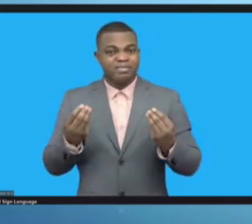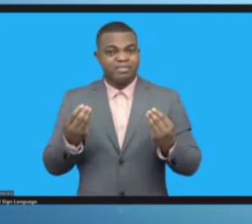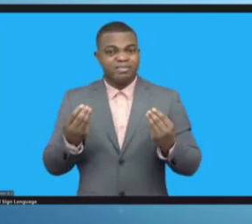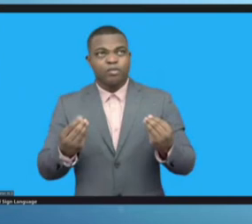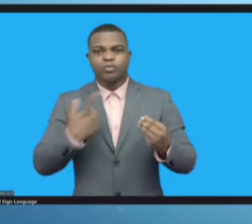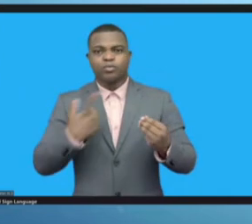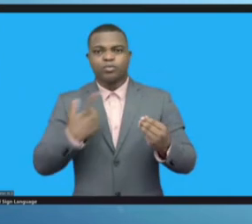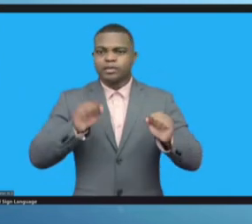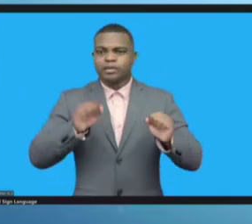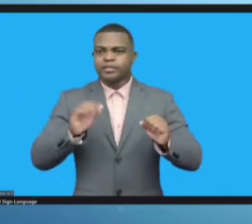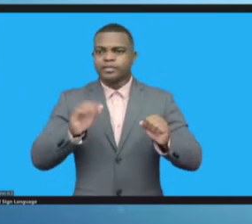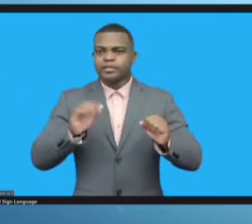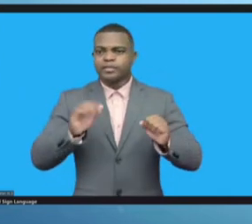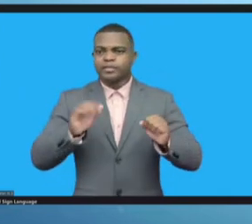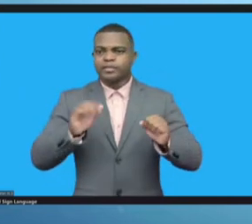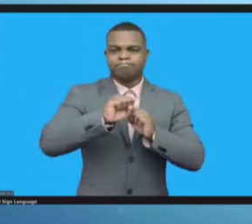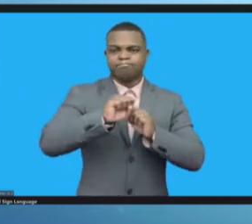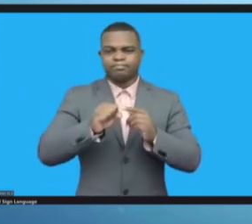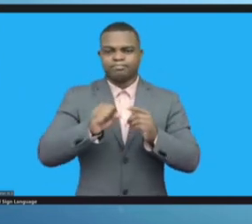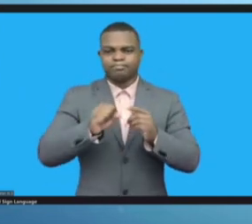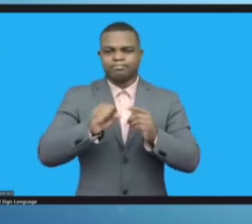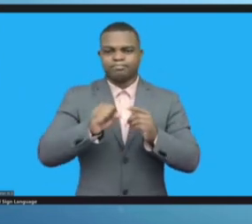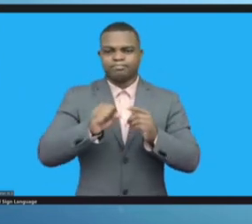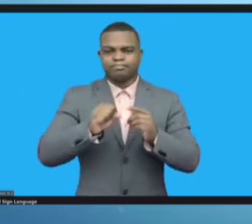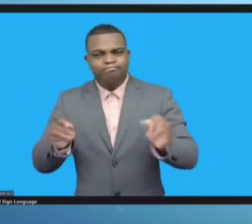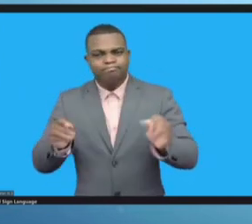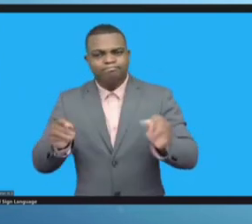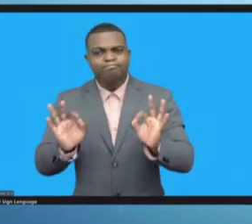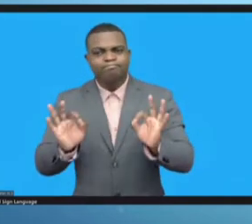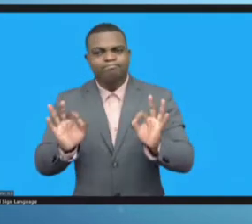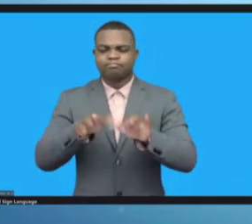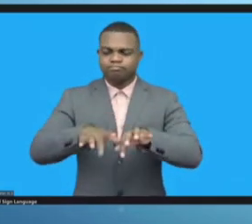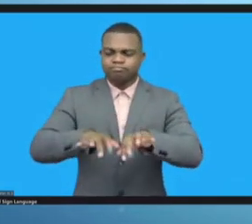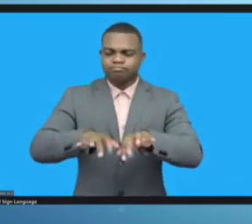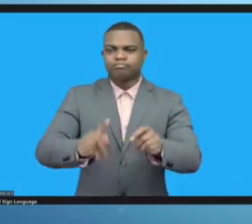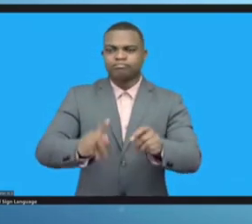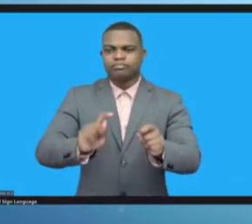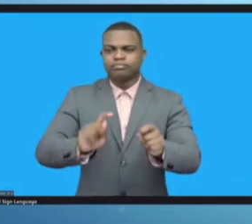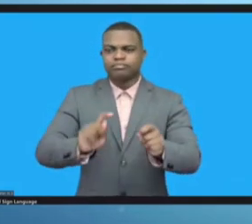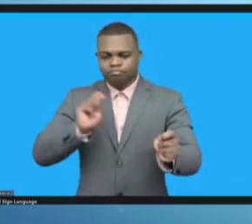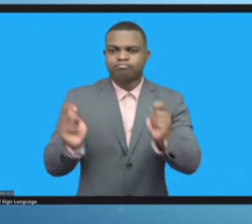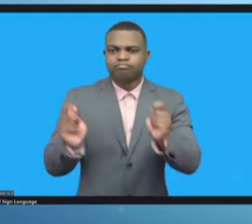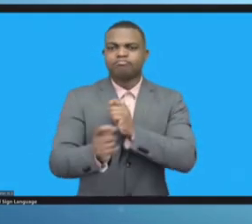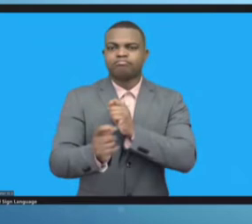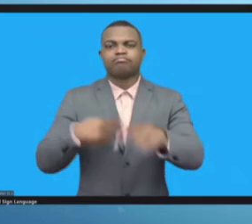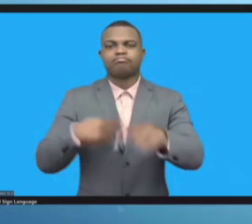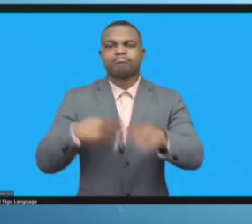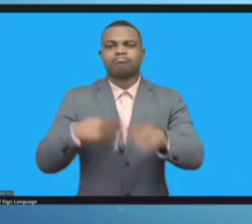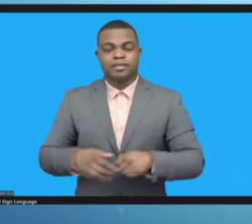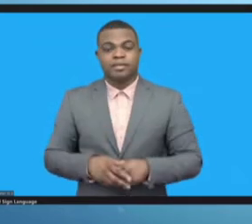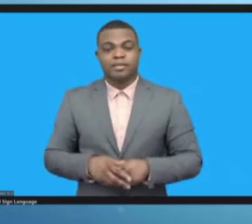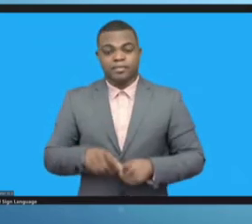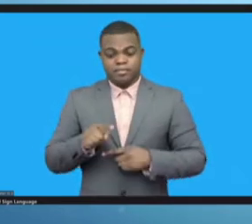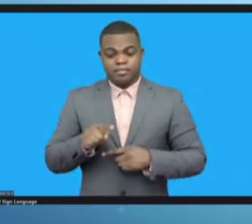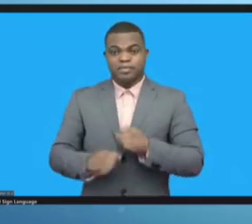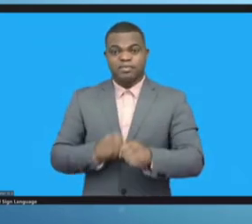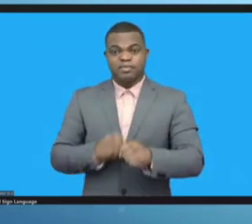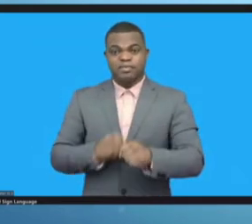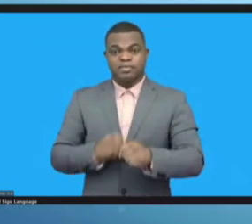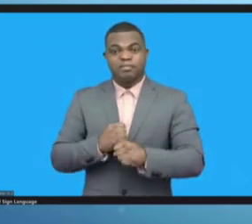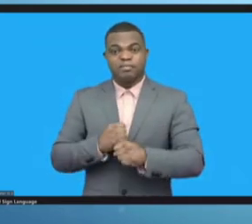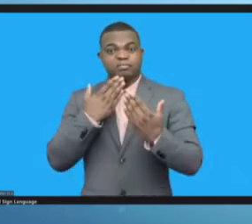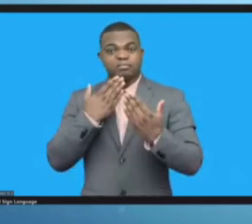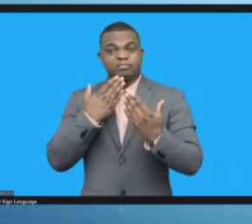d'une transformation numérique nécessaire. Le forum cette année, qui donc, s'articule autour du thème d'un Internet